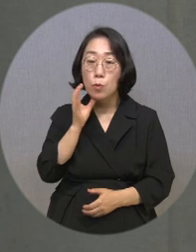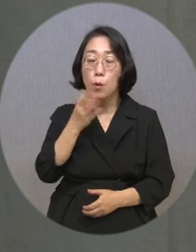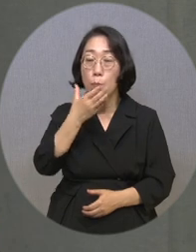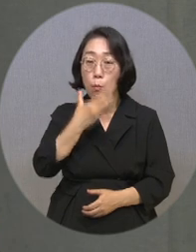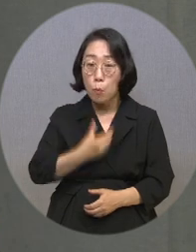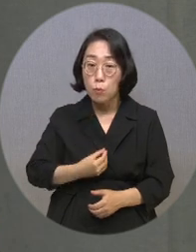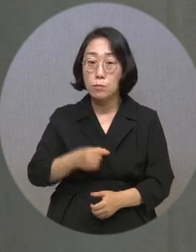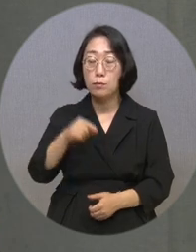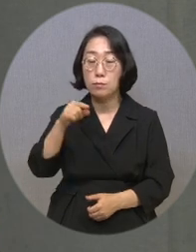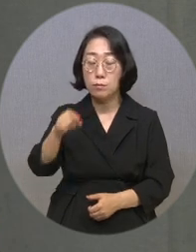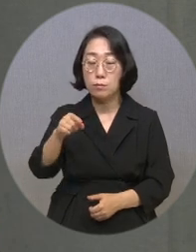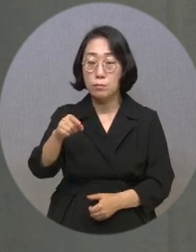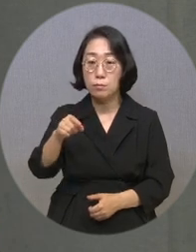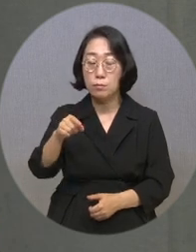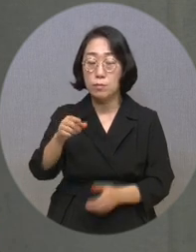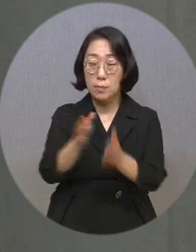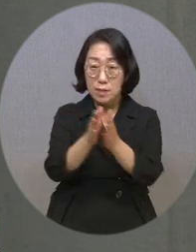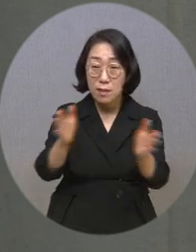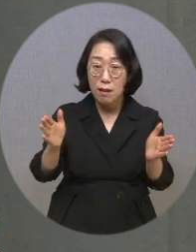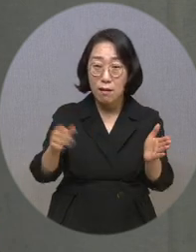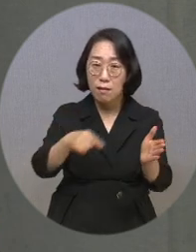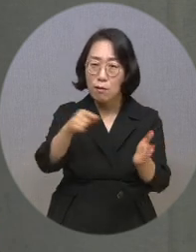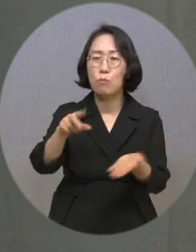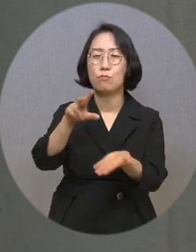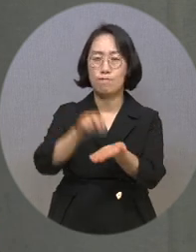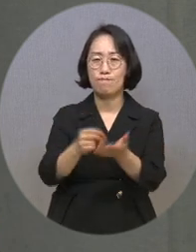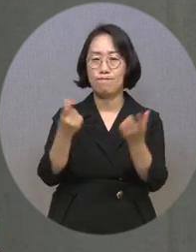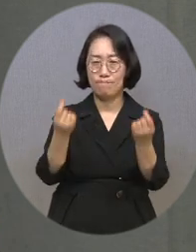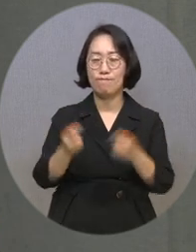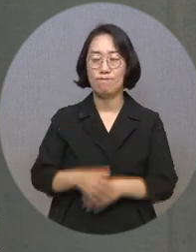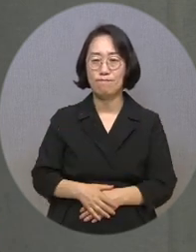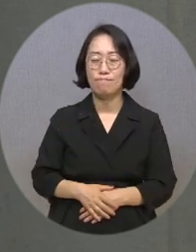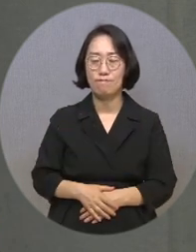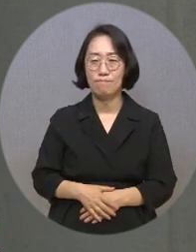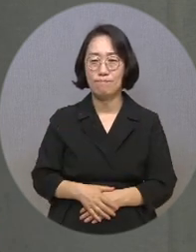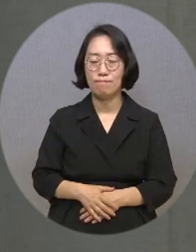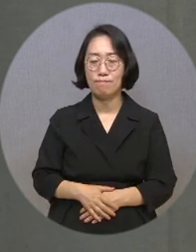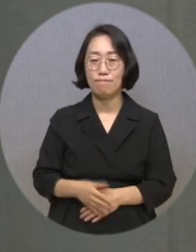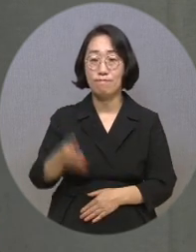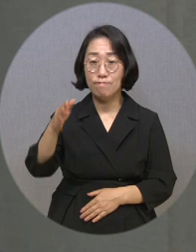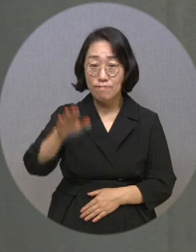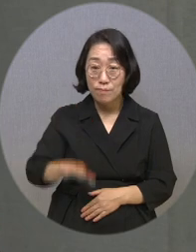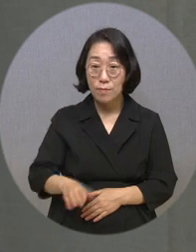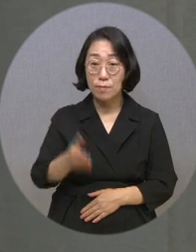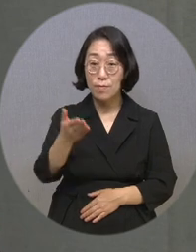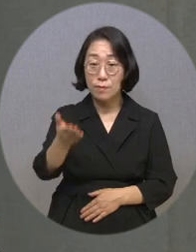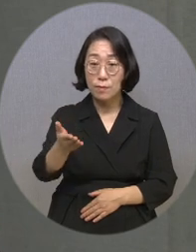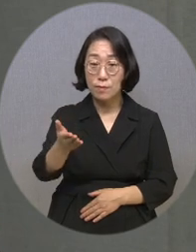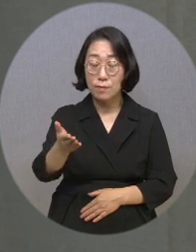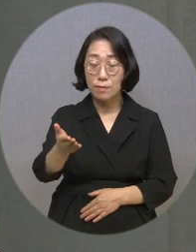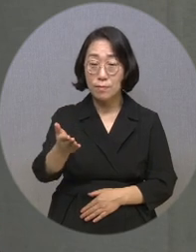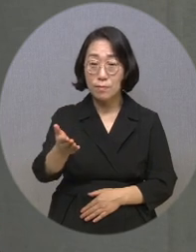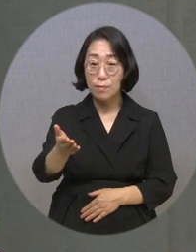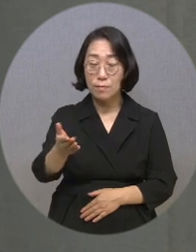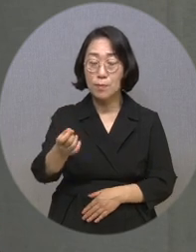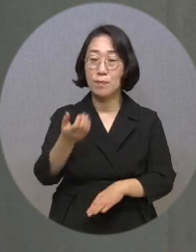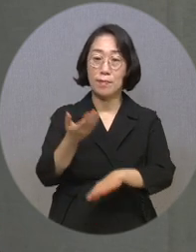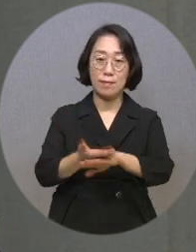노인복지사업을 뛰어들었다고 하면 문제가 많단 말이에요. 네. 그런데 지금 가만히 얘기를